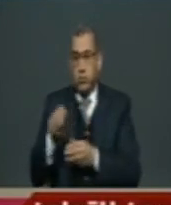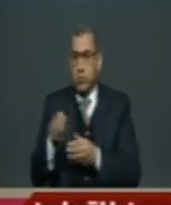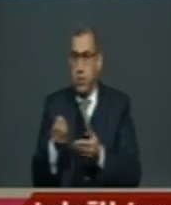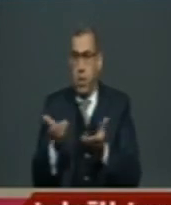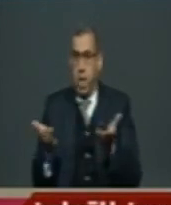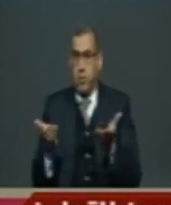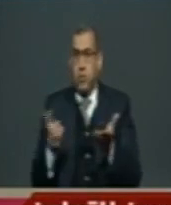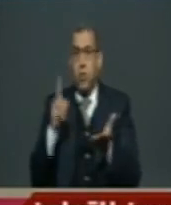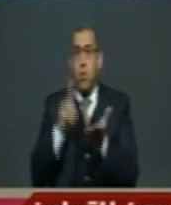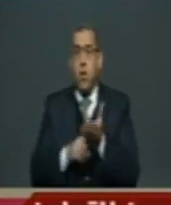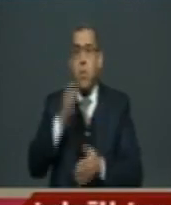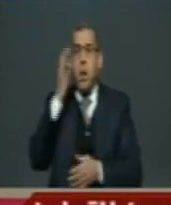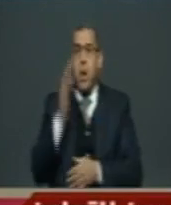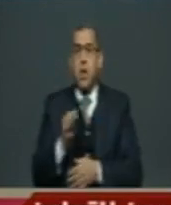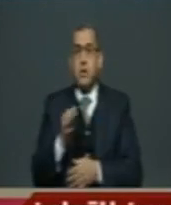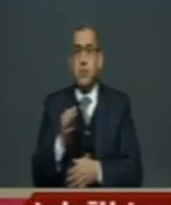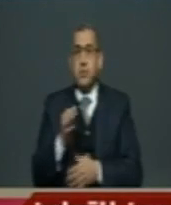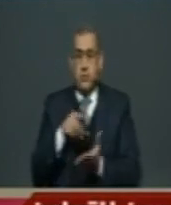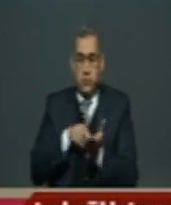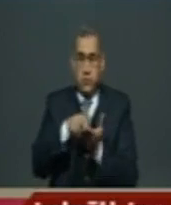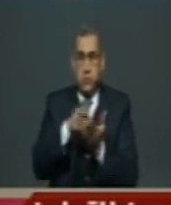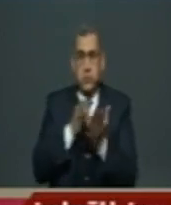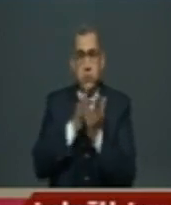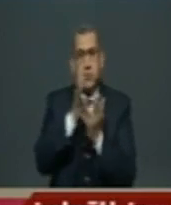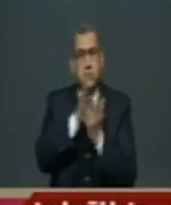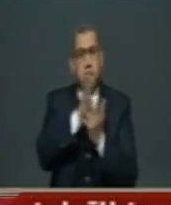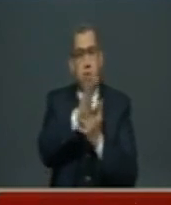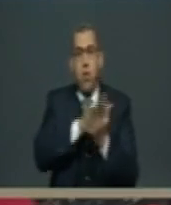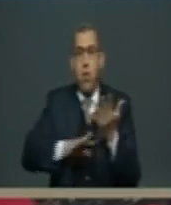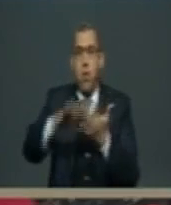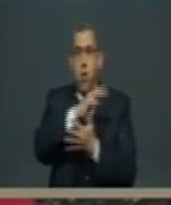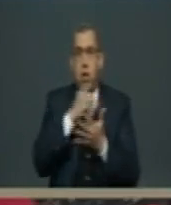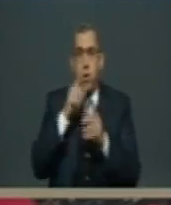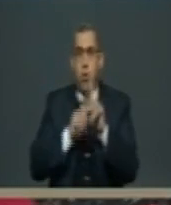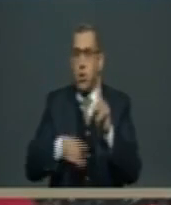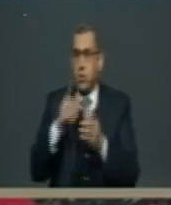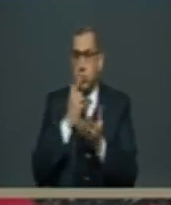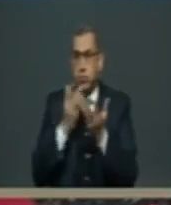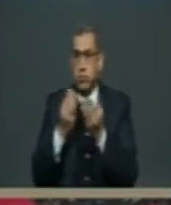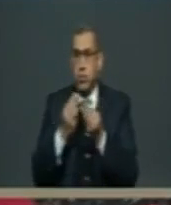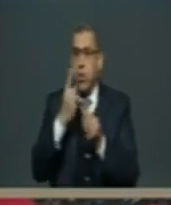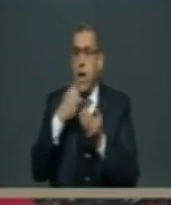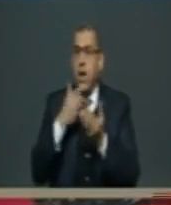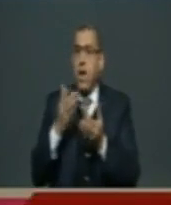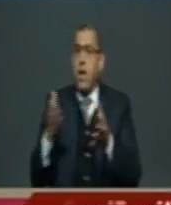ان احنا نتحرك في كل المجالات في وقت واحد، حتى لو كان عوائدها